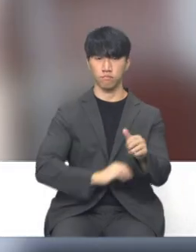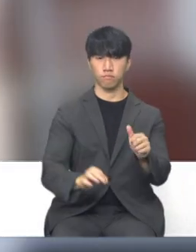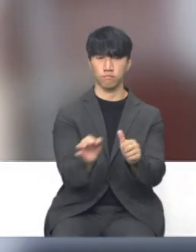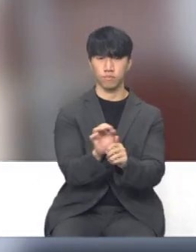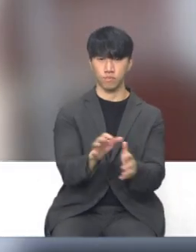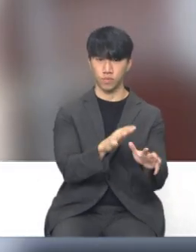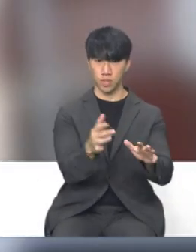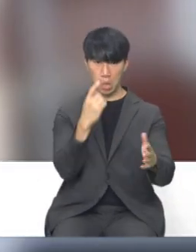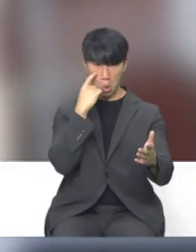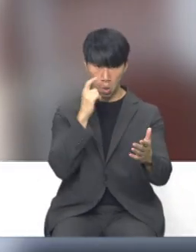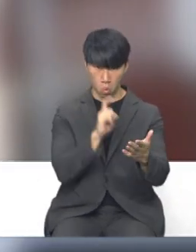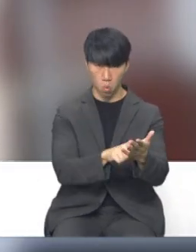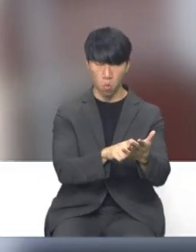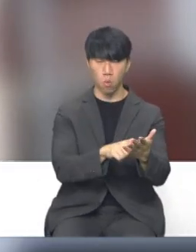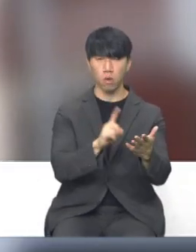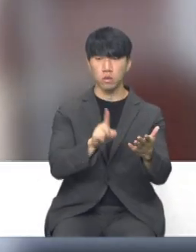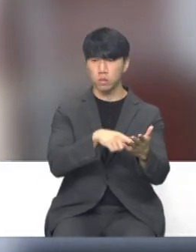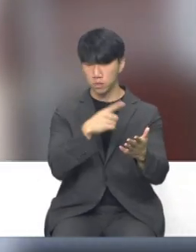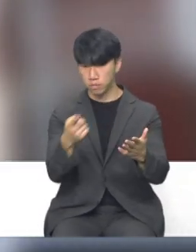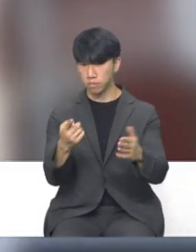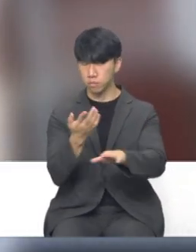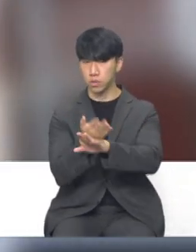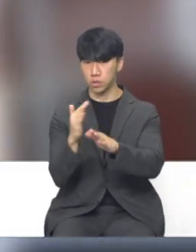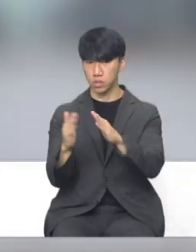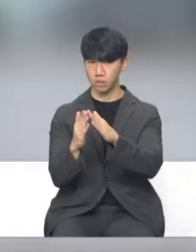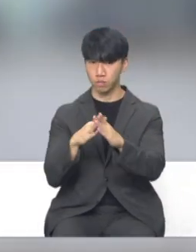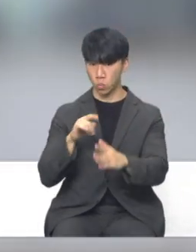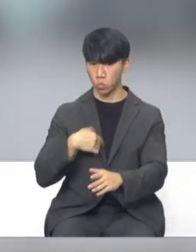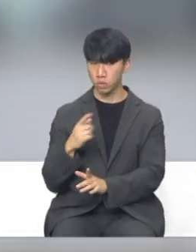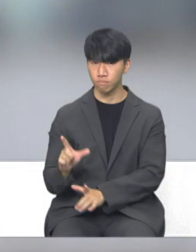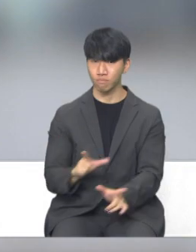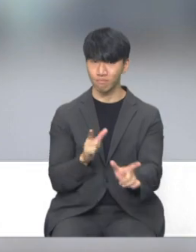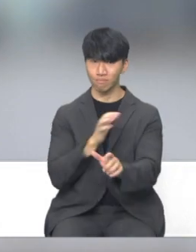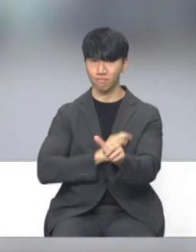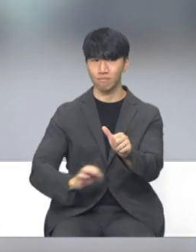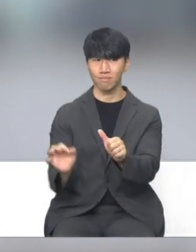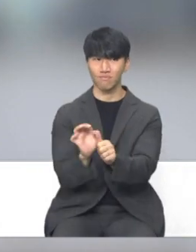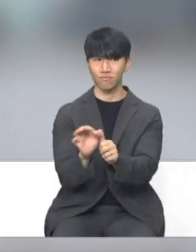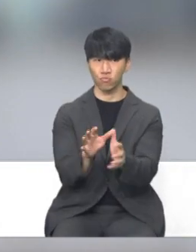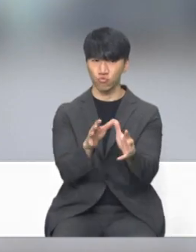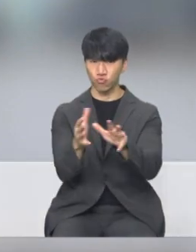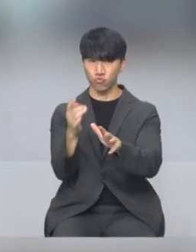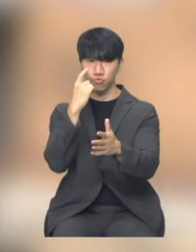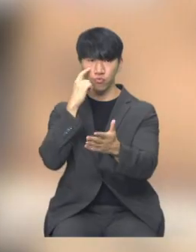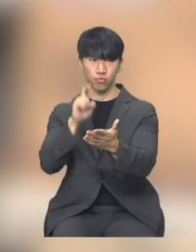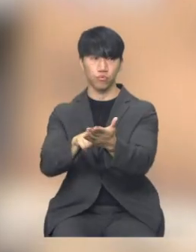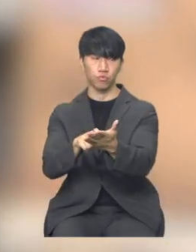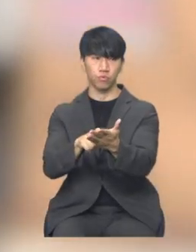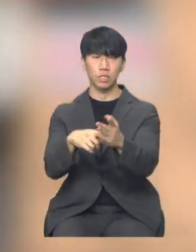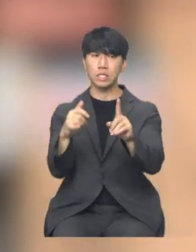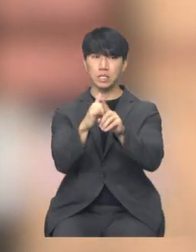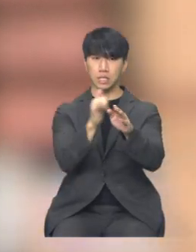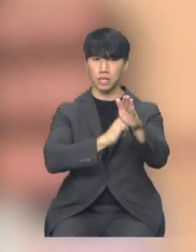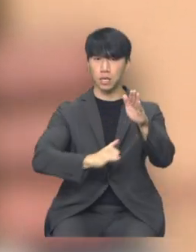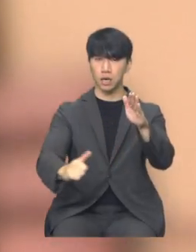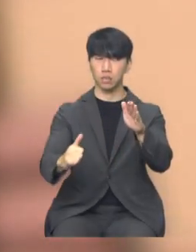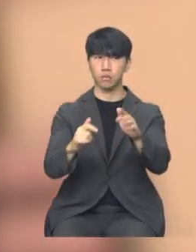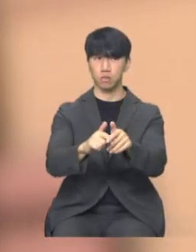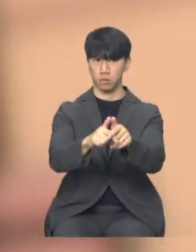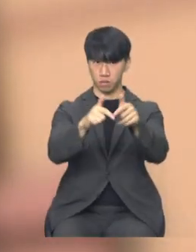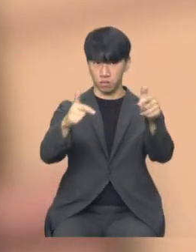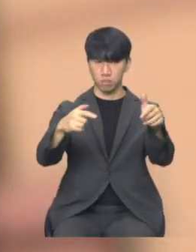발견됐고 며칠 뒤 또 다른 집에선 홀로 지내던 수급자 시신이 발견됐습니다. 1인 가구 비율이